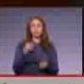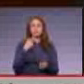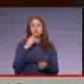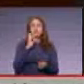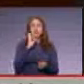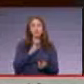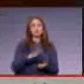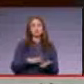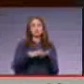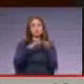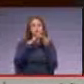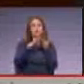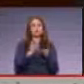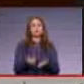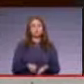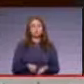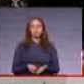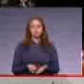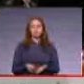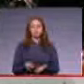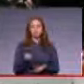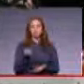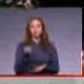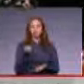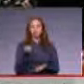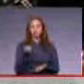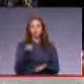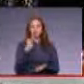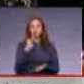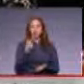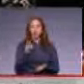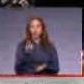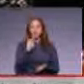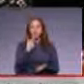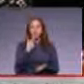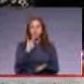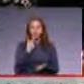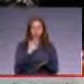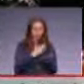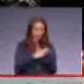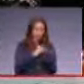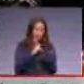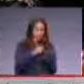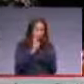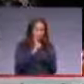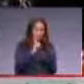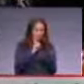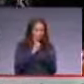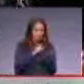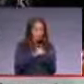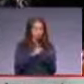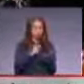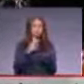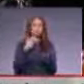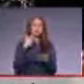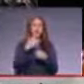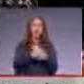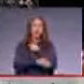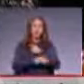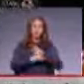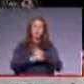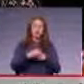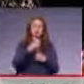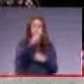قادر يعني خلاص ما بيستعملوش ما يكونش اكسباير يوديه مستشفى، اللي قادر يروح يعمل يجيب